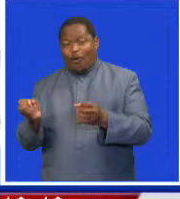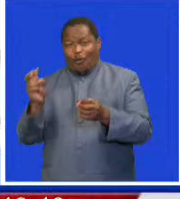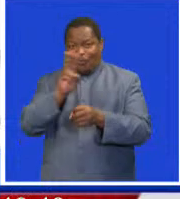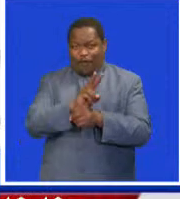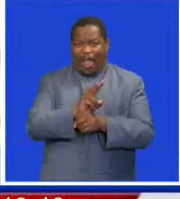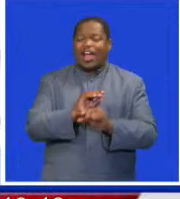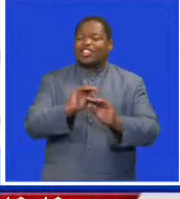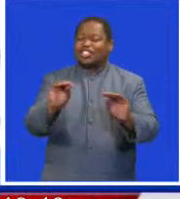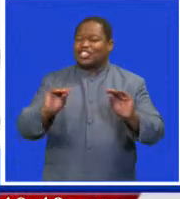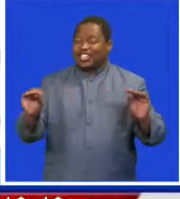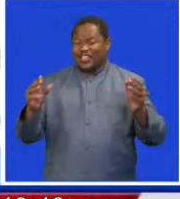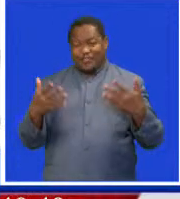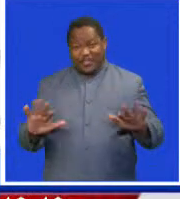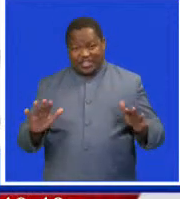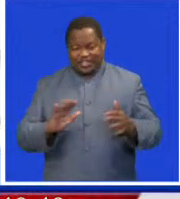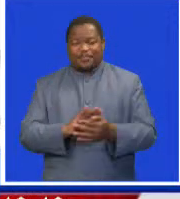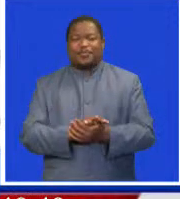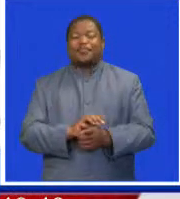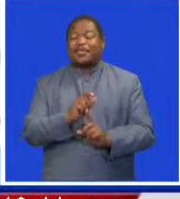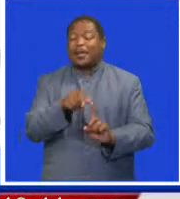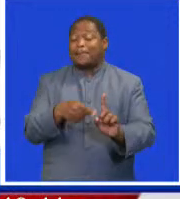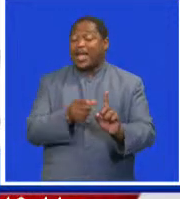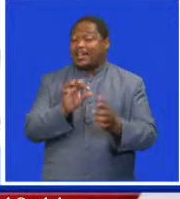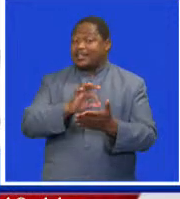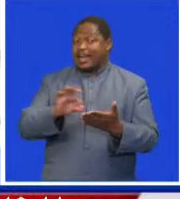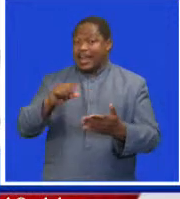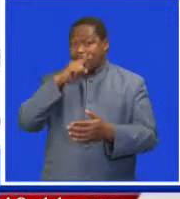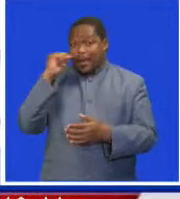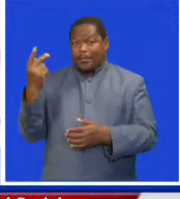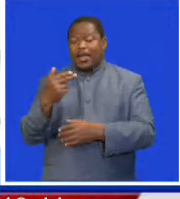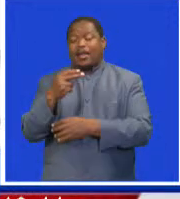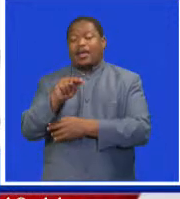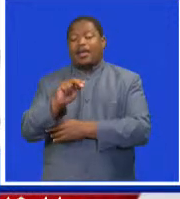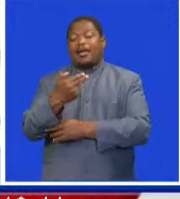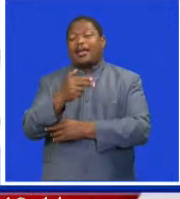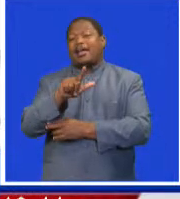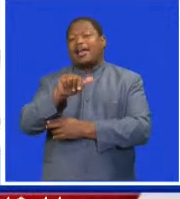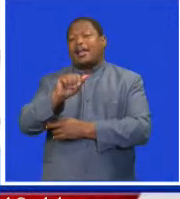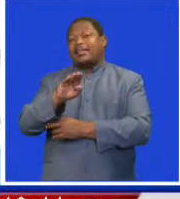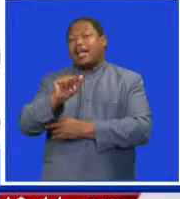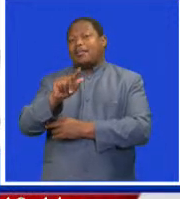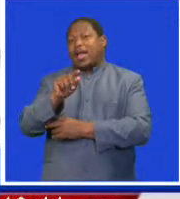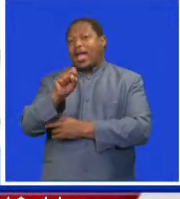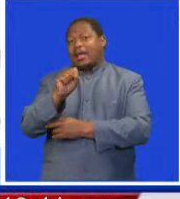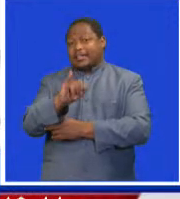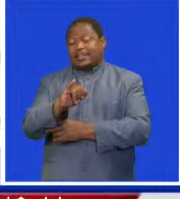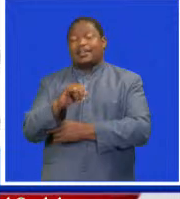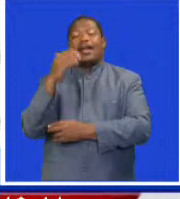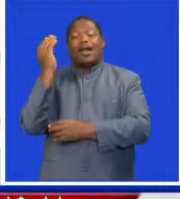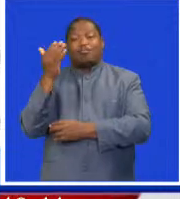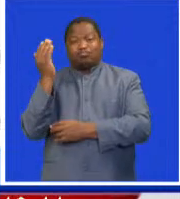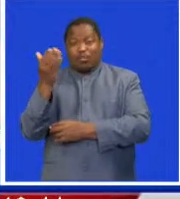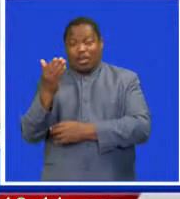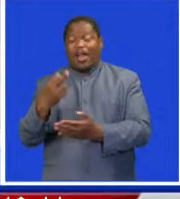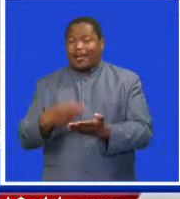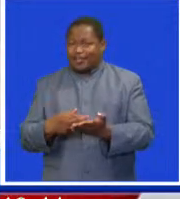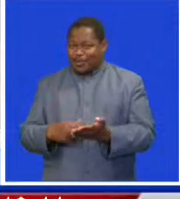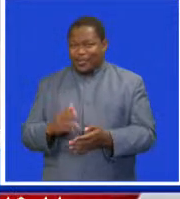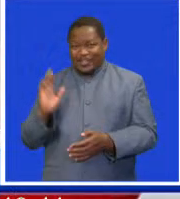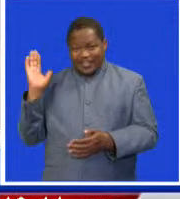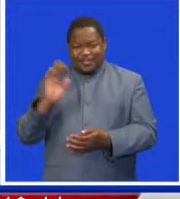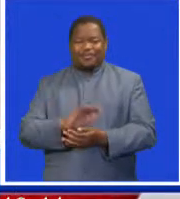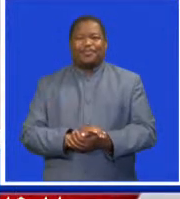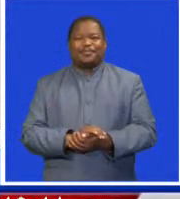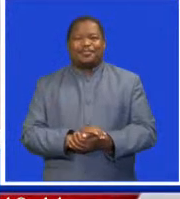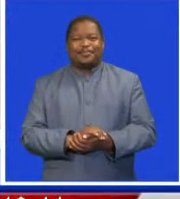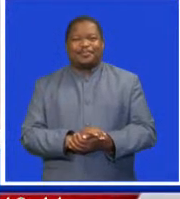Ekuvikeleni kwanza kwemkhuhlane iCOVID-19 inhlangano yesiphambano lesibovu babaphalali Red Cross Society sachubeka ngokufundisa